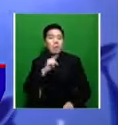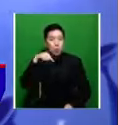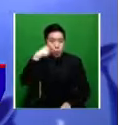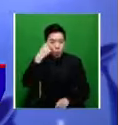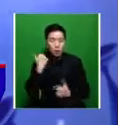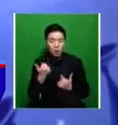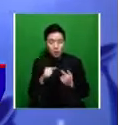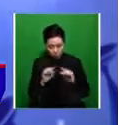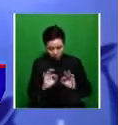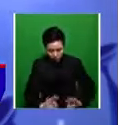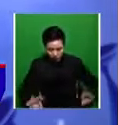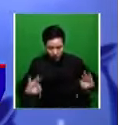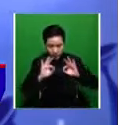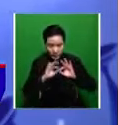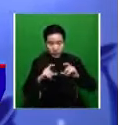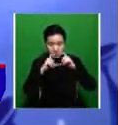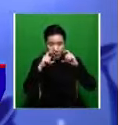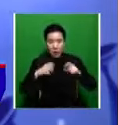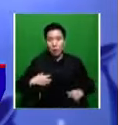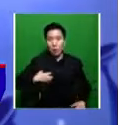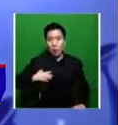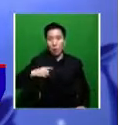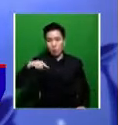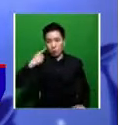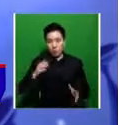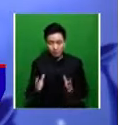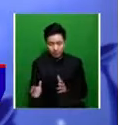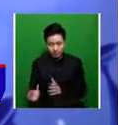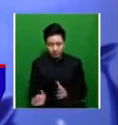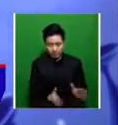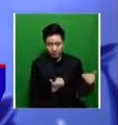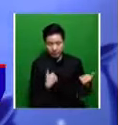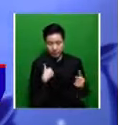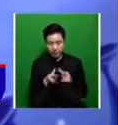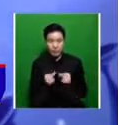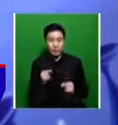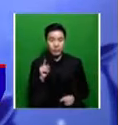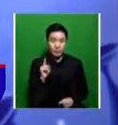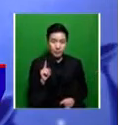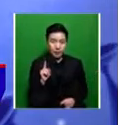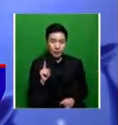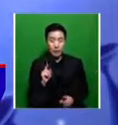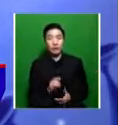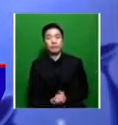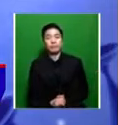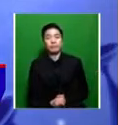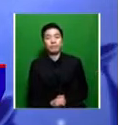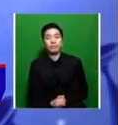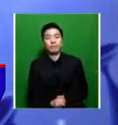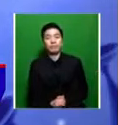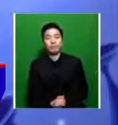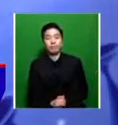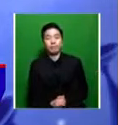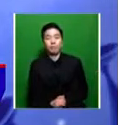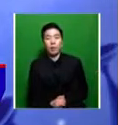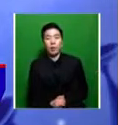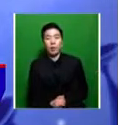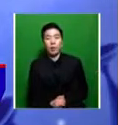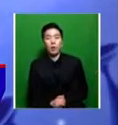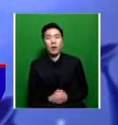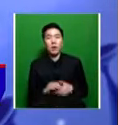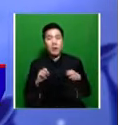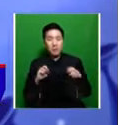ที่มีความต้องการก่อนอีกเรื่องนึงนะคะปัญหาของการกักตุนแล้วเ